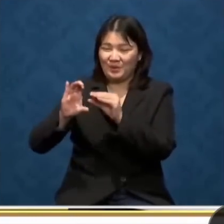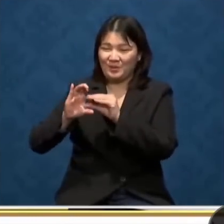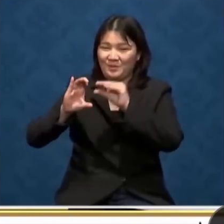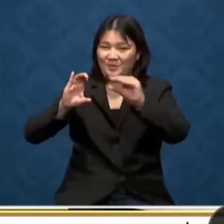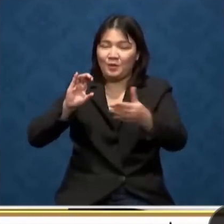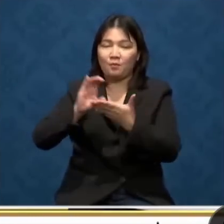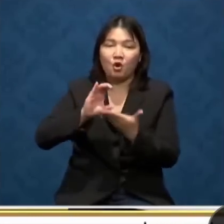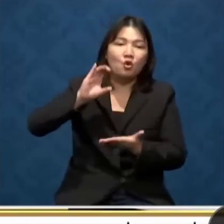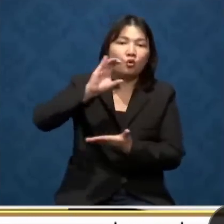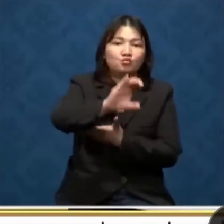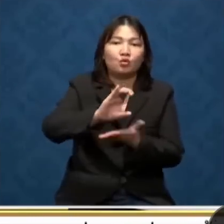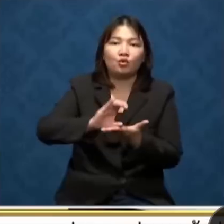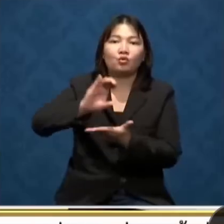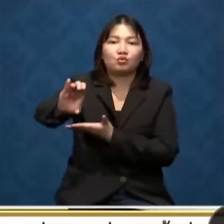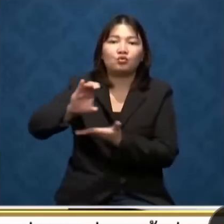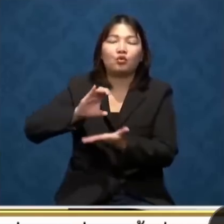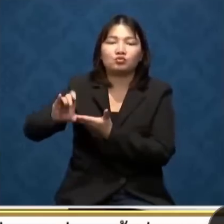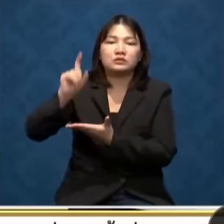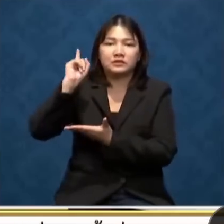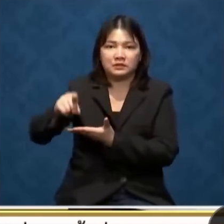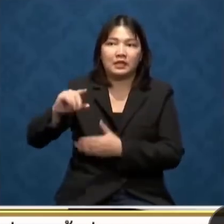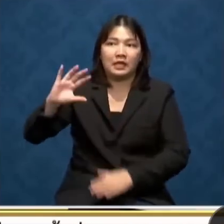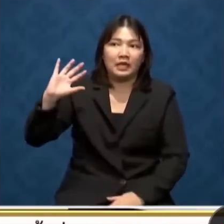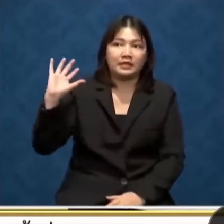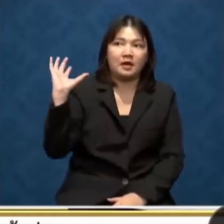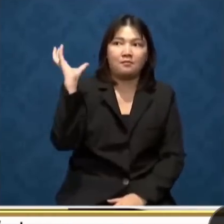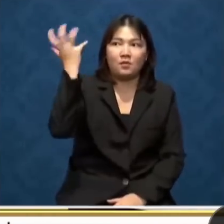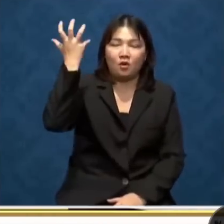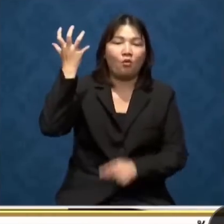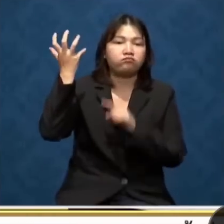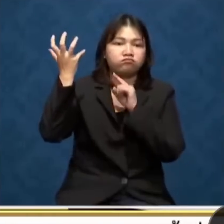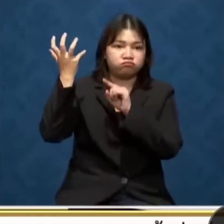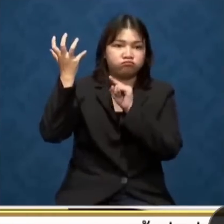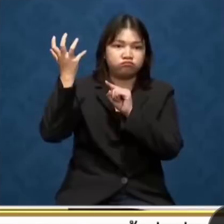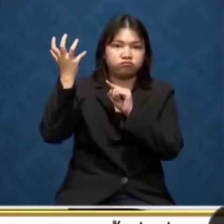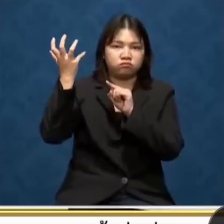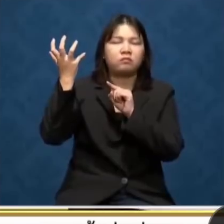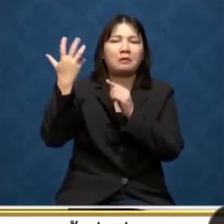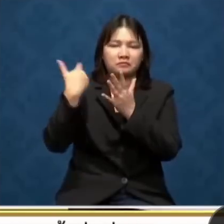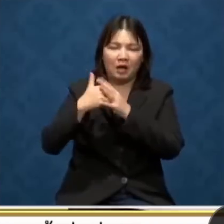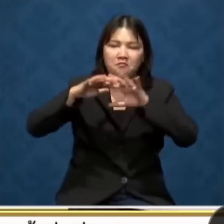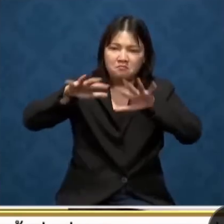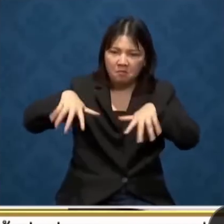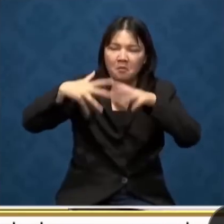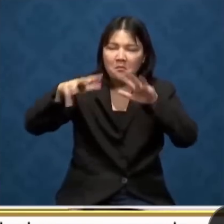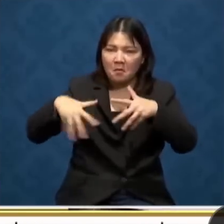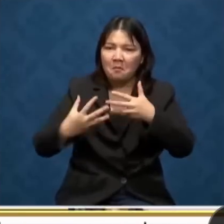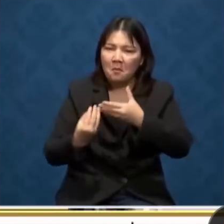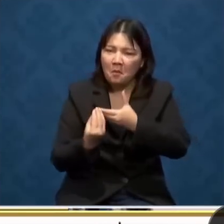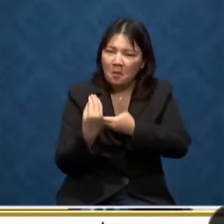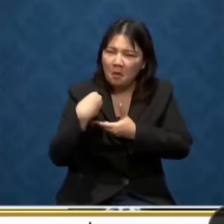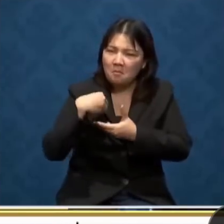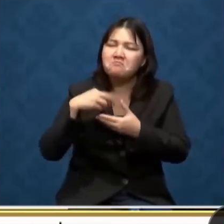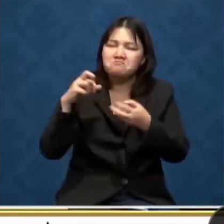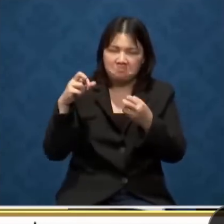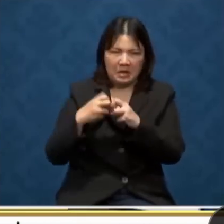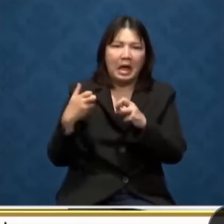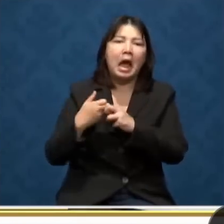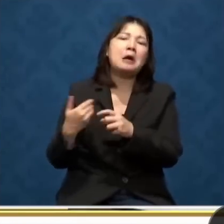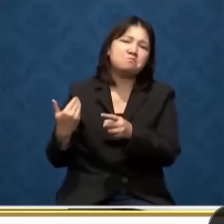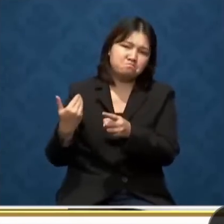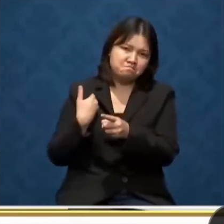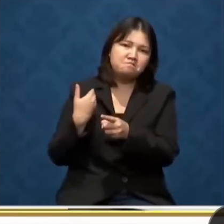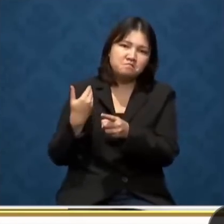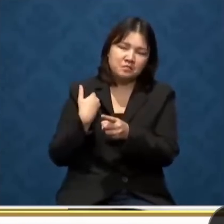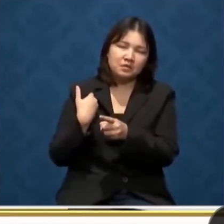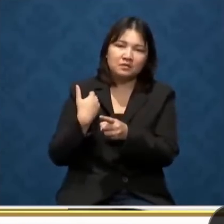โดยผปหารStrองทุนระดบโลกส่ให่ผลกรอบการก็มปัญหาเพรเราก็ทาโยทั่วไปนะครับว่า ก